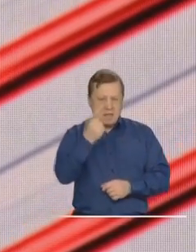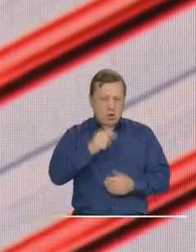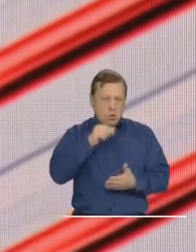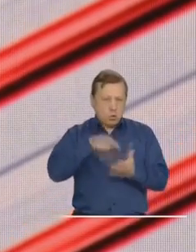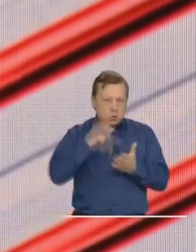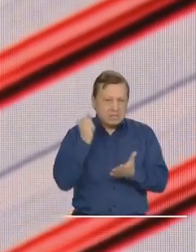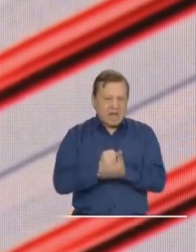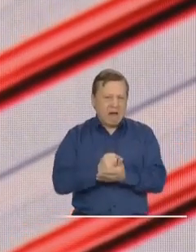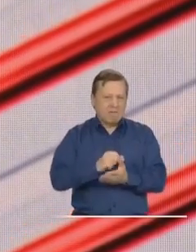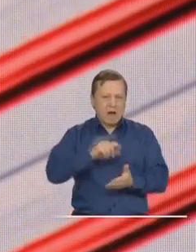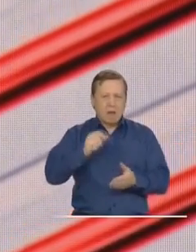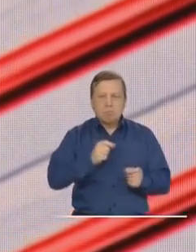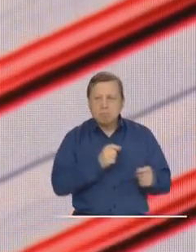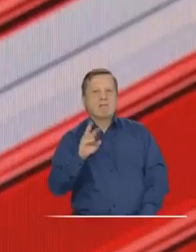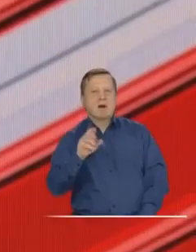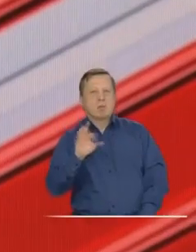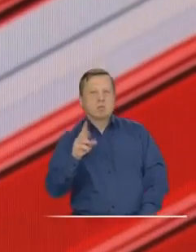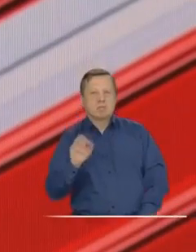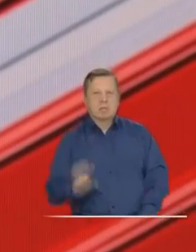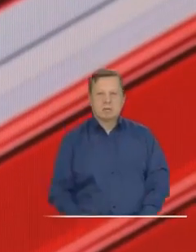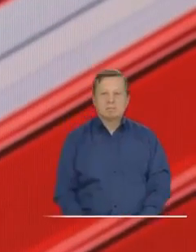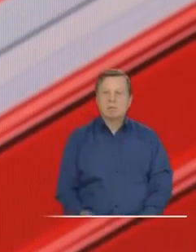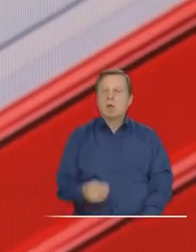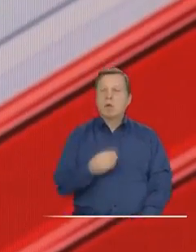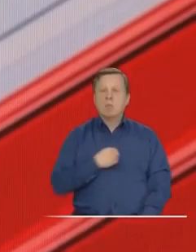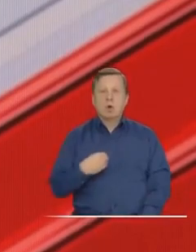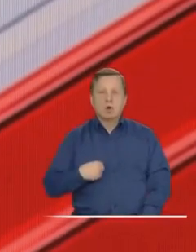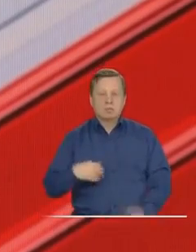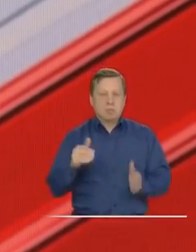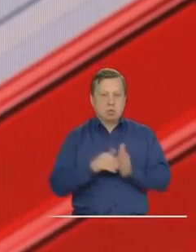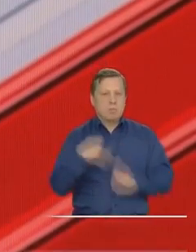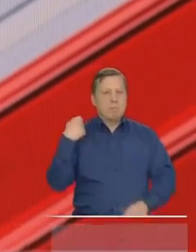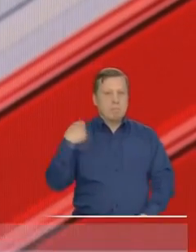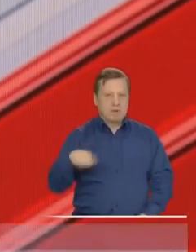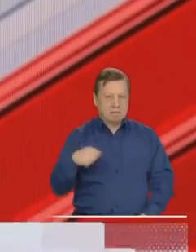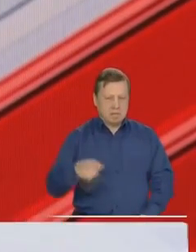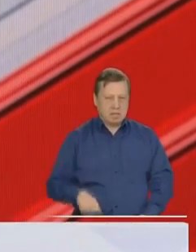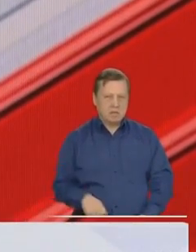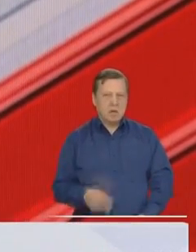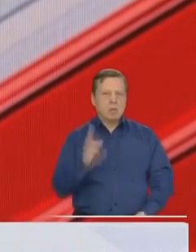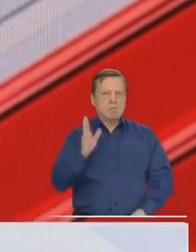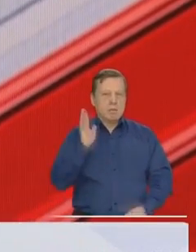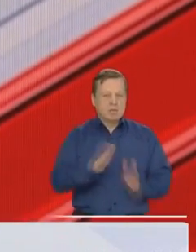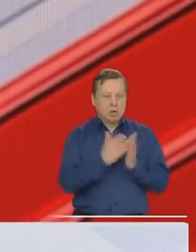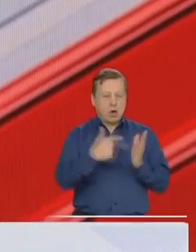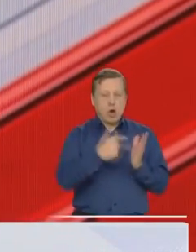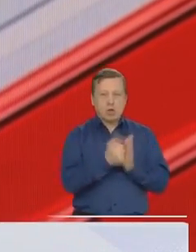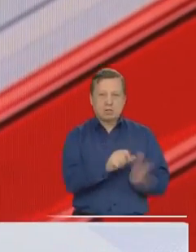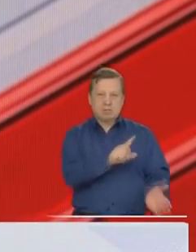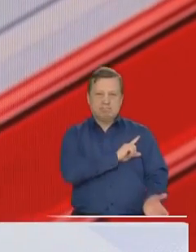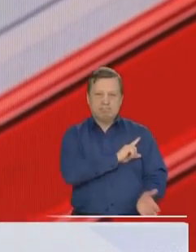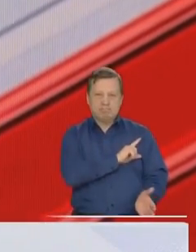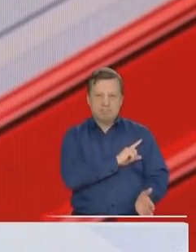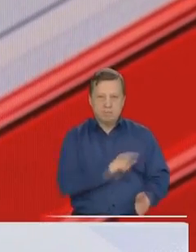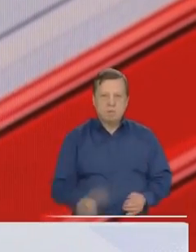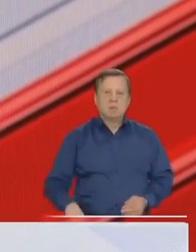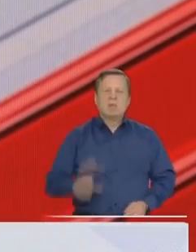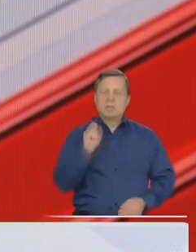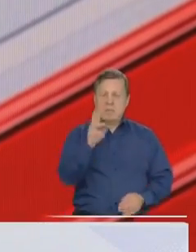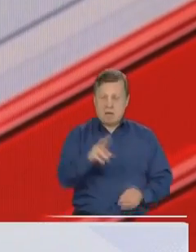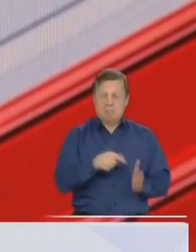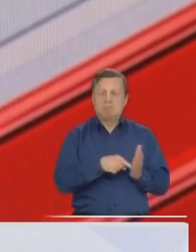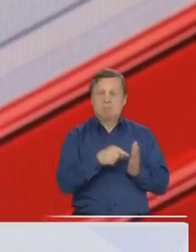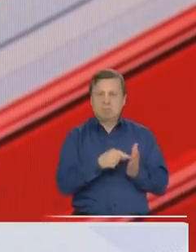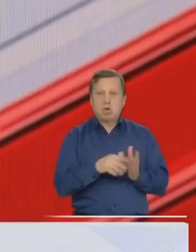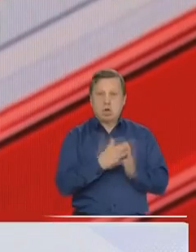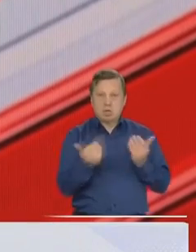która podwyższa podatki polska potrzebuje prezydenta który będzie strażnikiem konstytucji tak strażnikiem konstytucji bo jeżeli